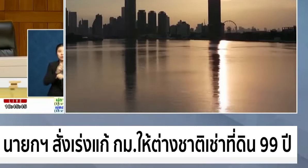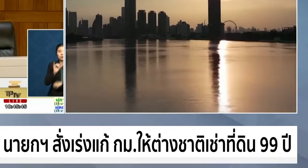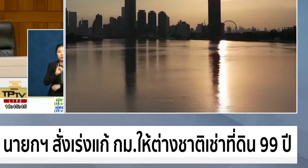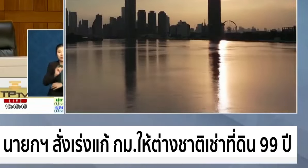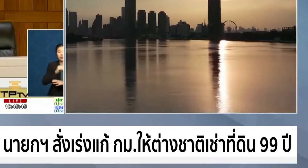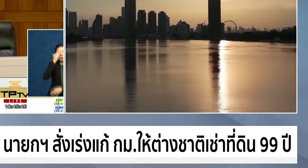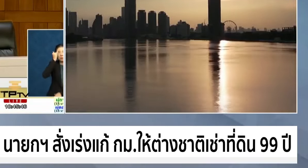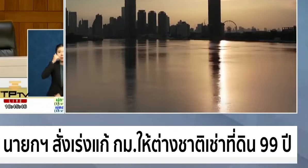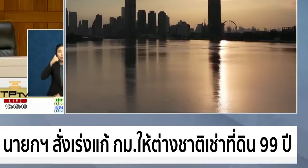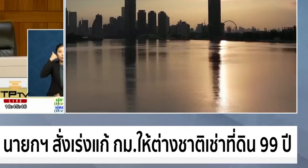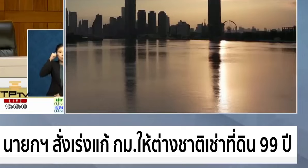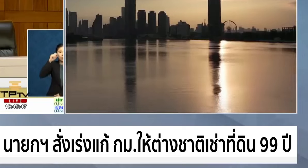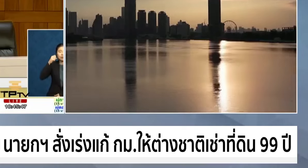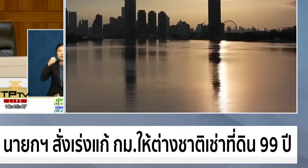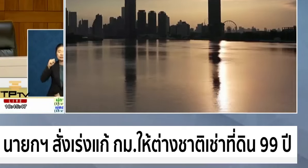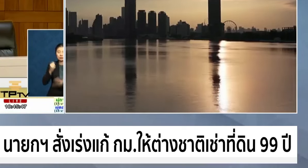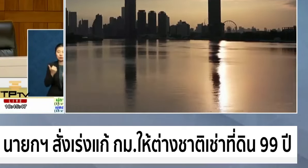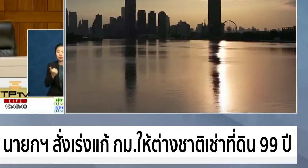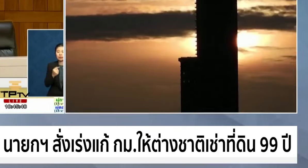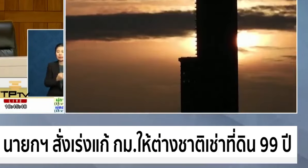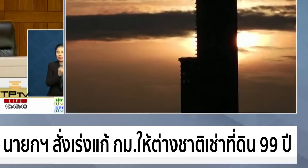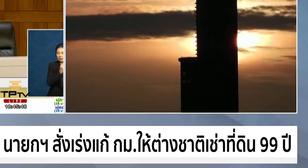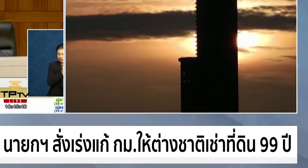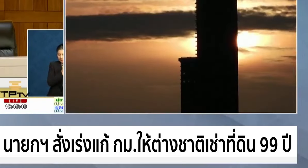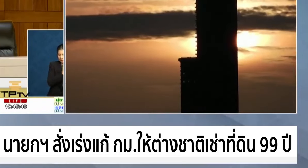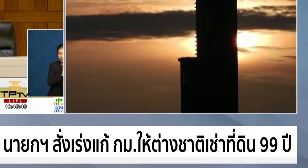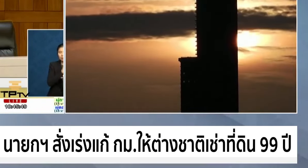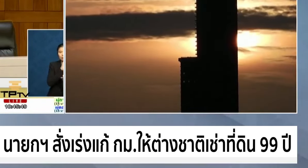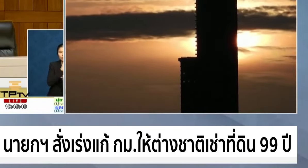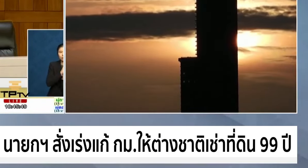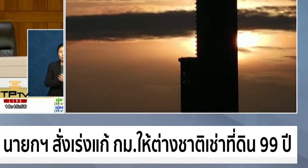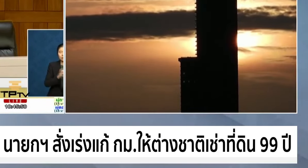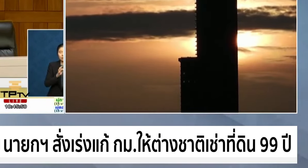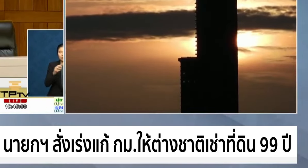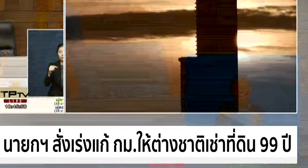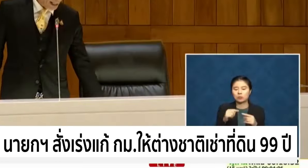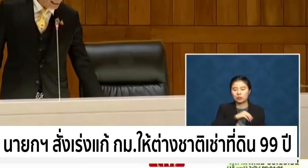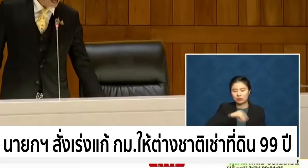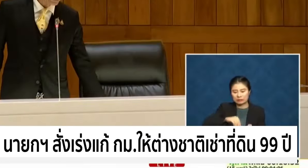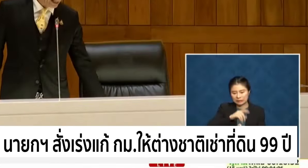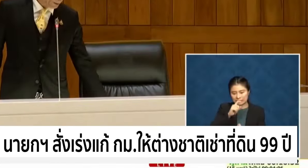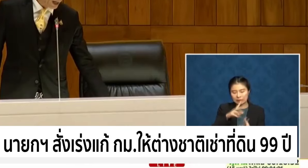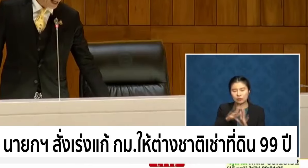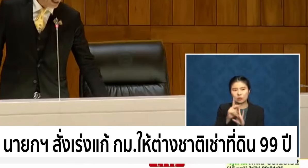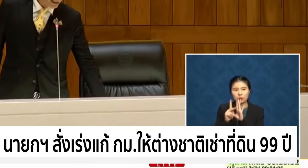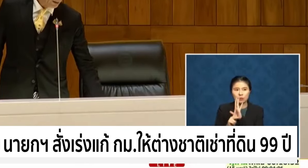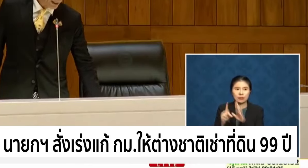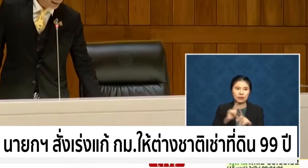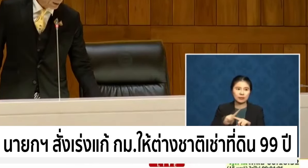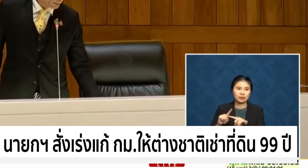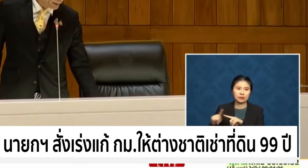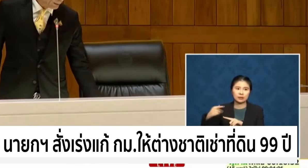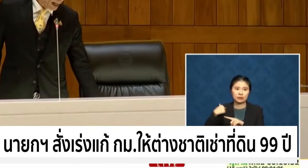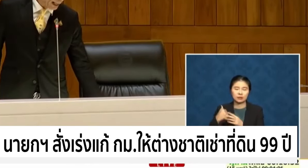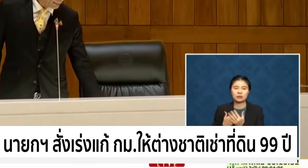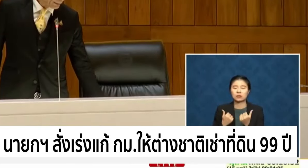ยังไม่ได้ทำทันทีเลยซึ่งประเด็นทรัพย์อิงสิทธิ์คือการเช่าส่วนที่ให้เช่า99ปีนั้นไม่ใช่การเช่าเกาะฮ่องกง